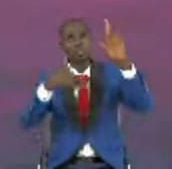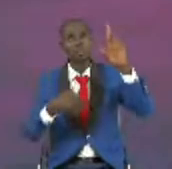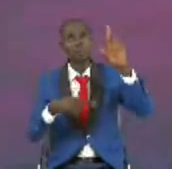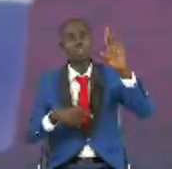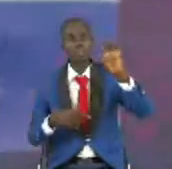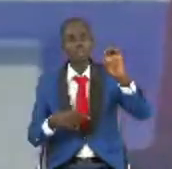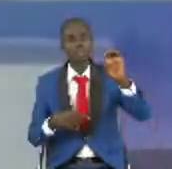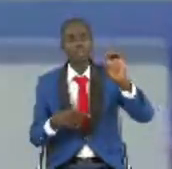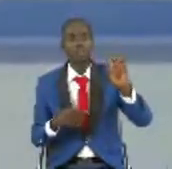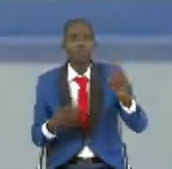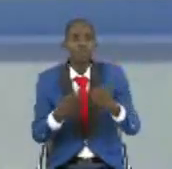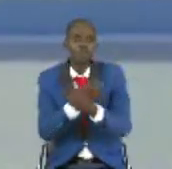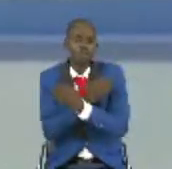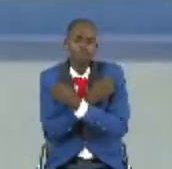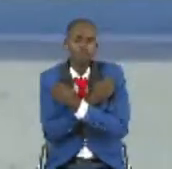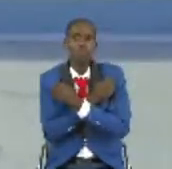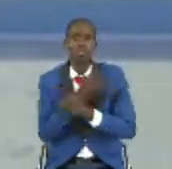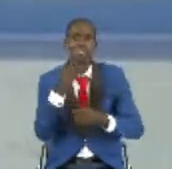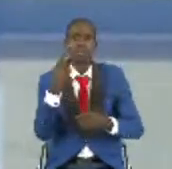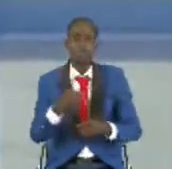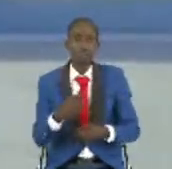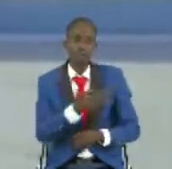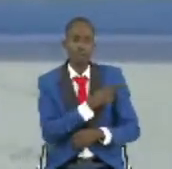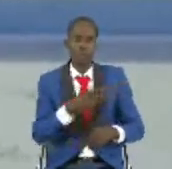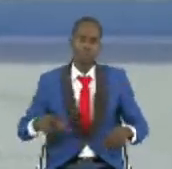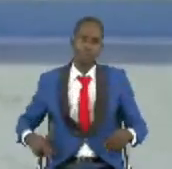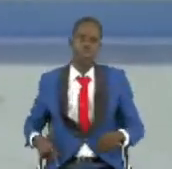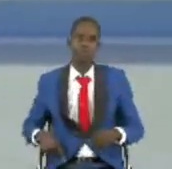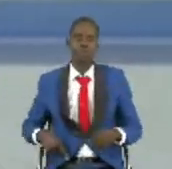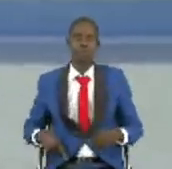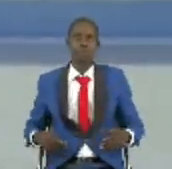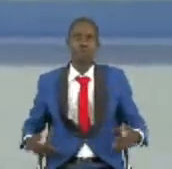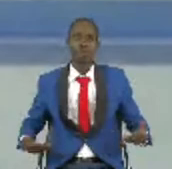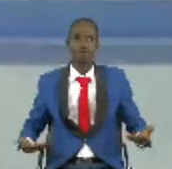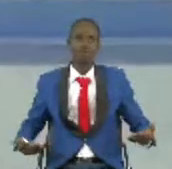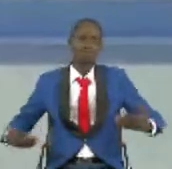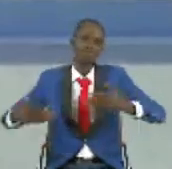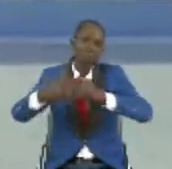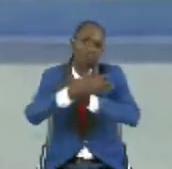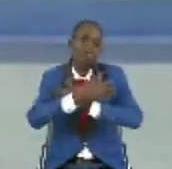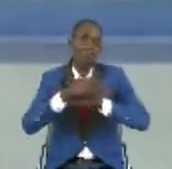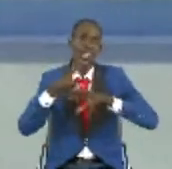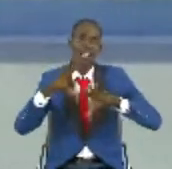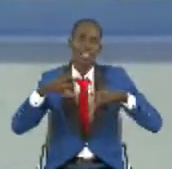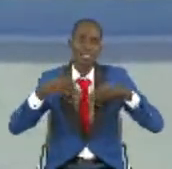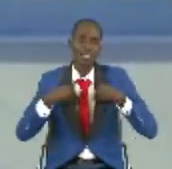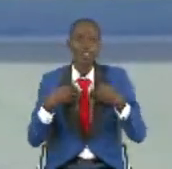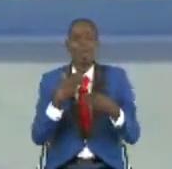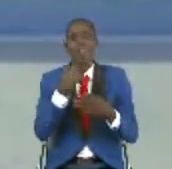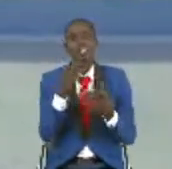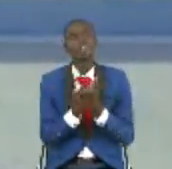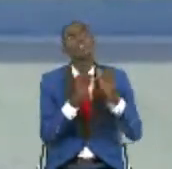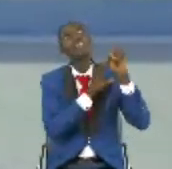Embrasse le prince, le E. Il est le Seigneur des Seigneurs, le roi des rois. Embrasse-le, accepte-le et dis, Christ est à